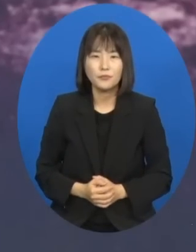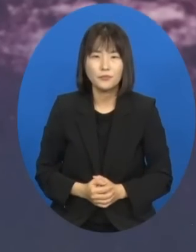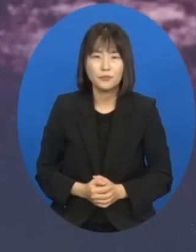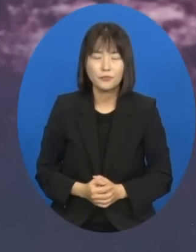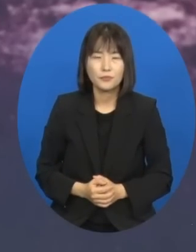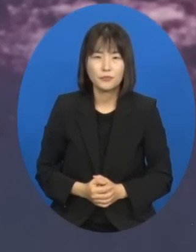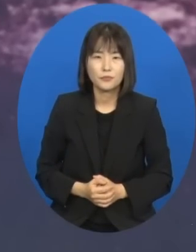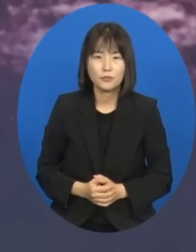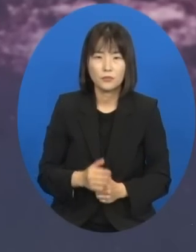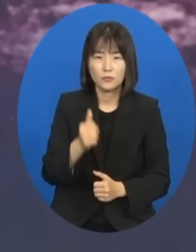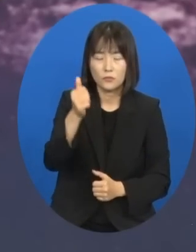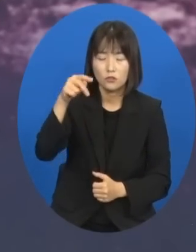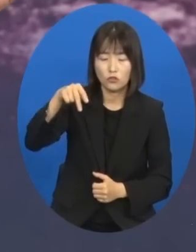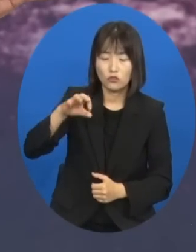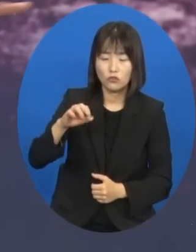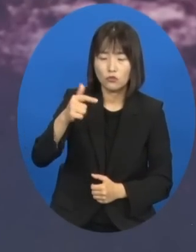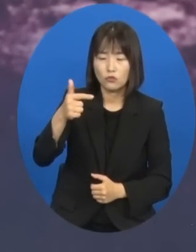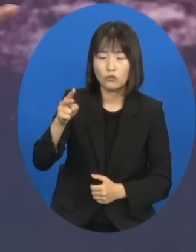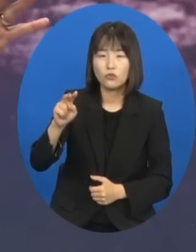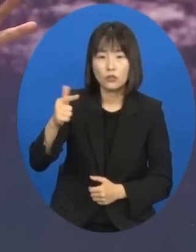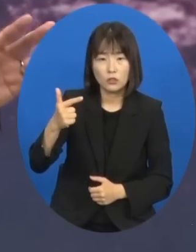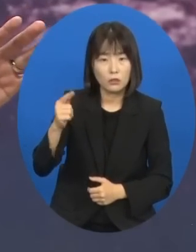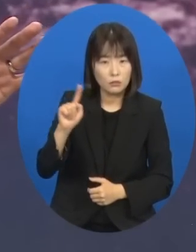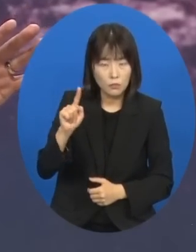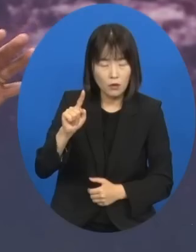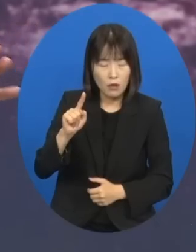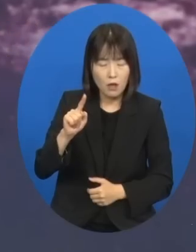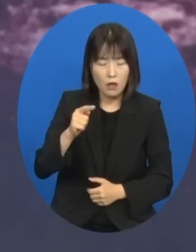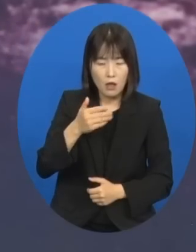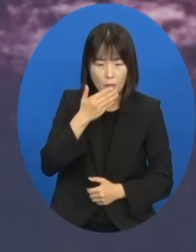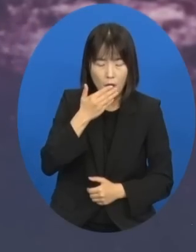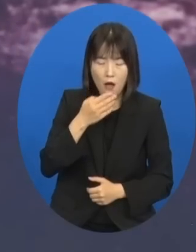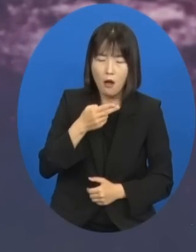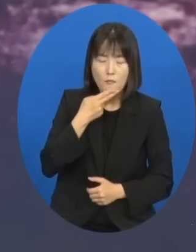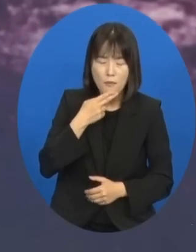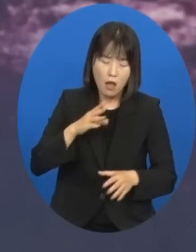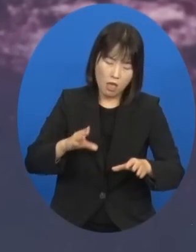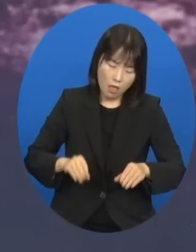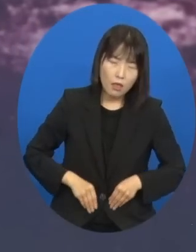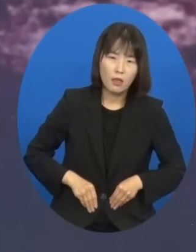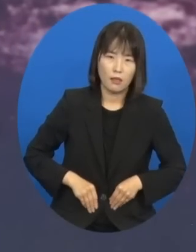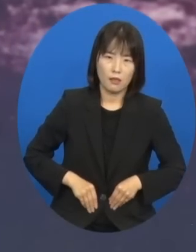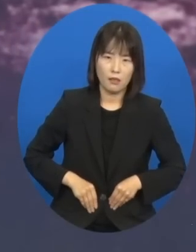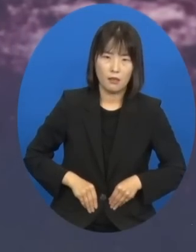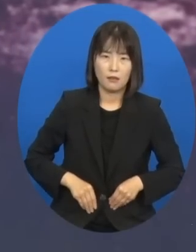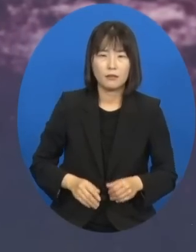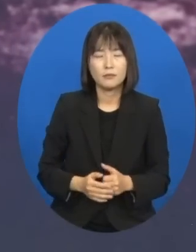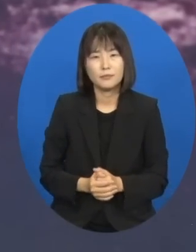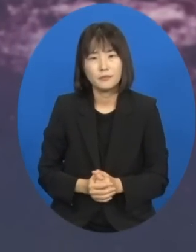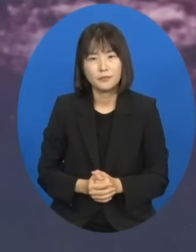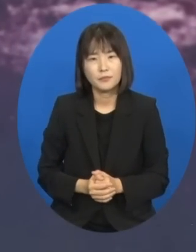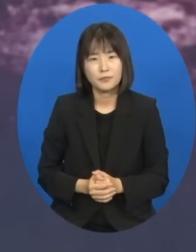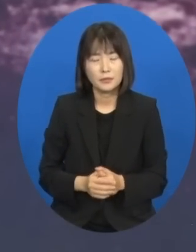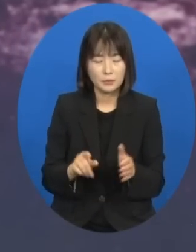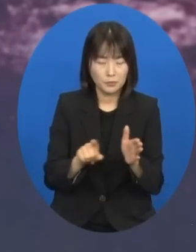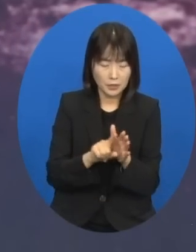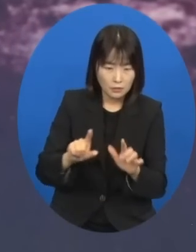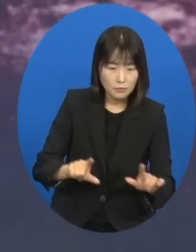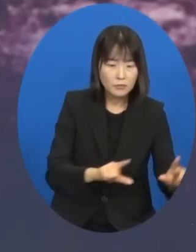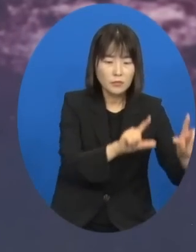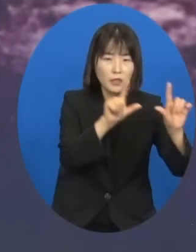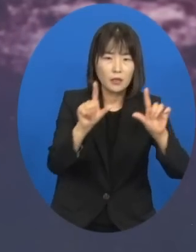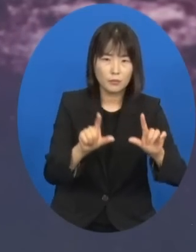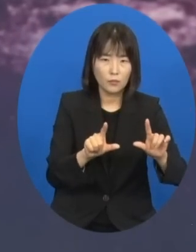없어요. 기를 수 있는 그 가축 환경이 아닙니다. 경제적인 기근이죠. 그러니까 믿음의 삶에도